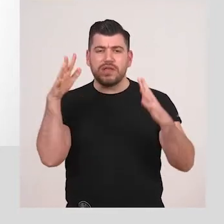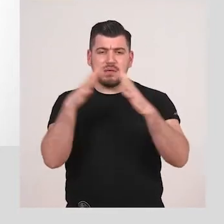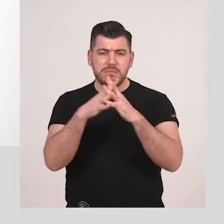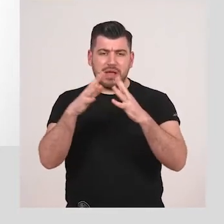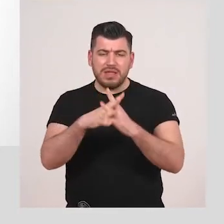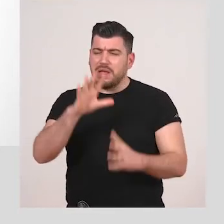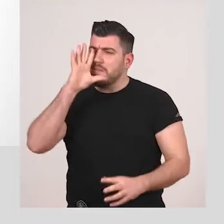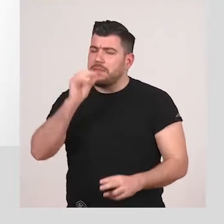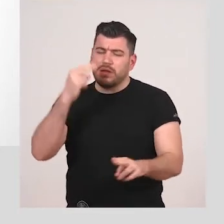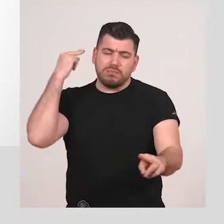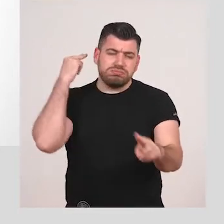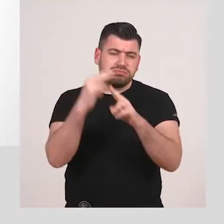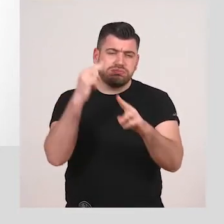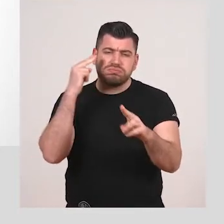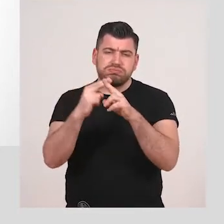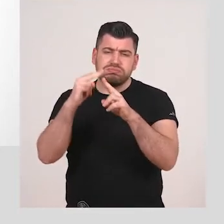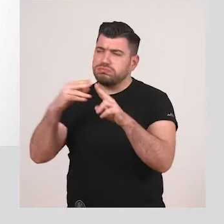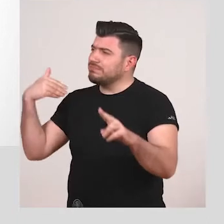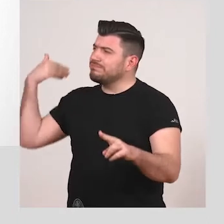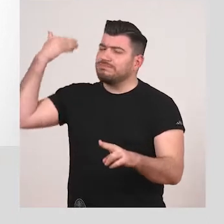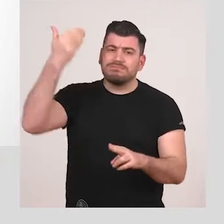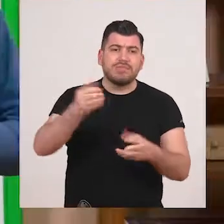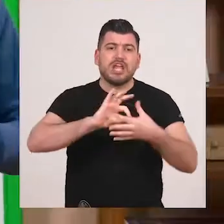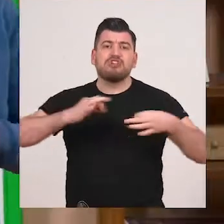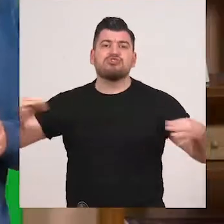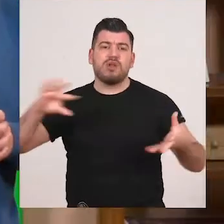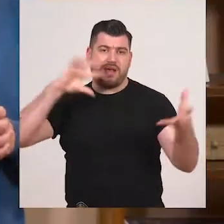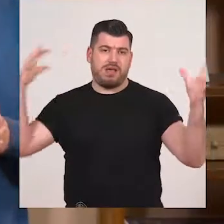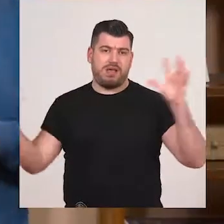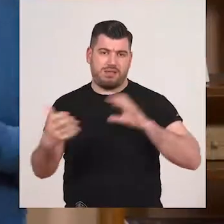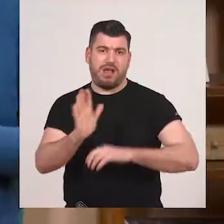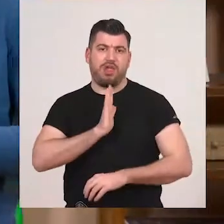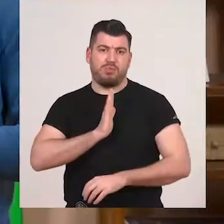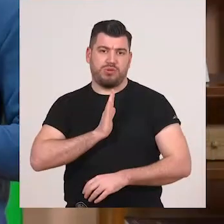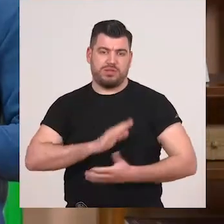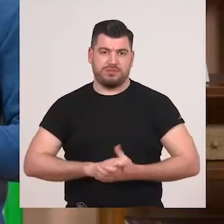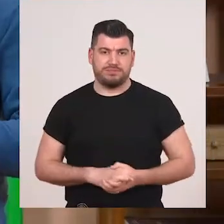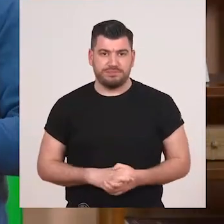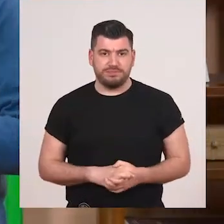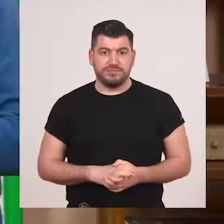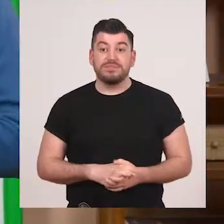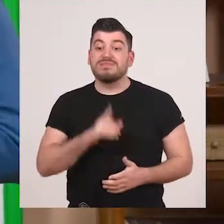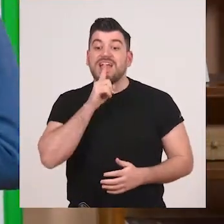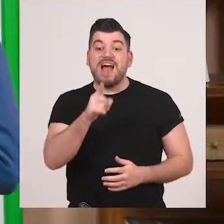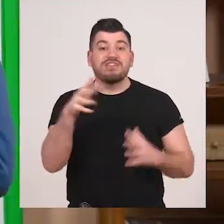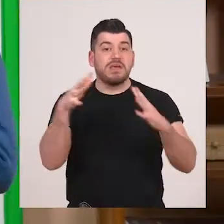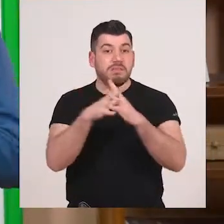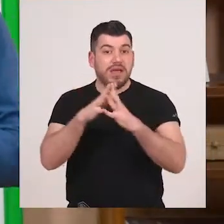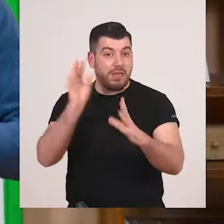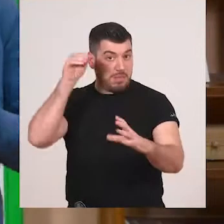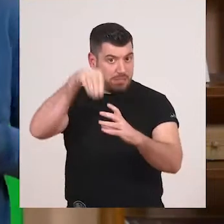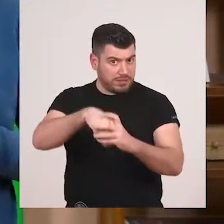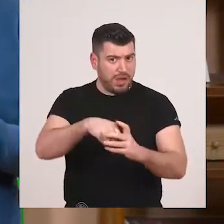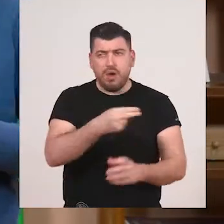τις πιο σημαντικές στην ιστορία της ανθρωπότητας. Μία μάχη στην οποία συμμετείχε ο